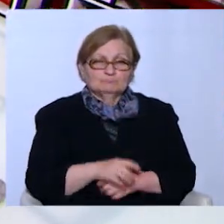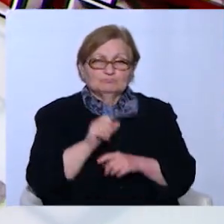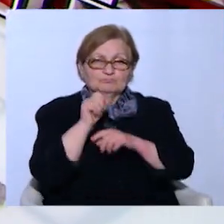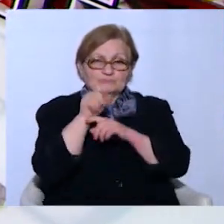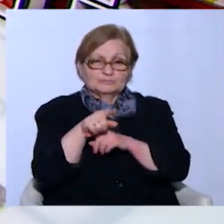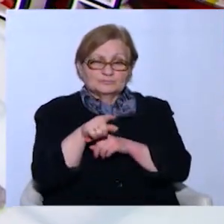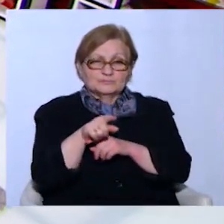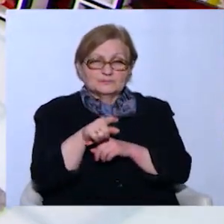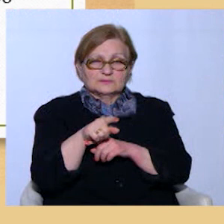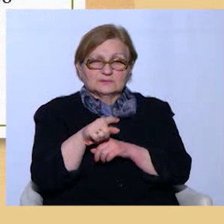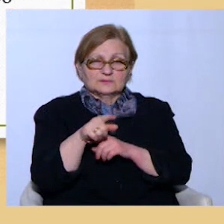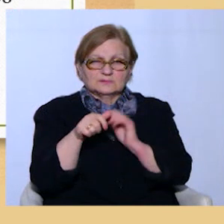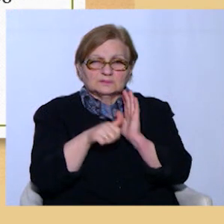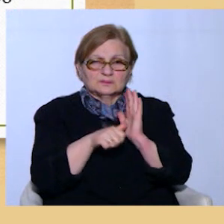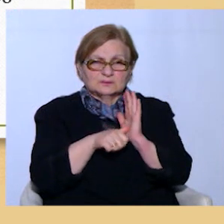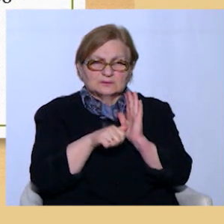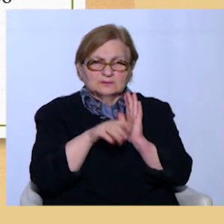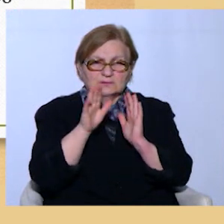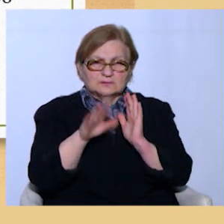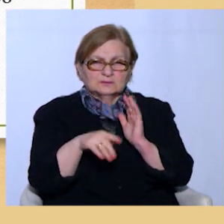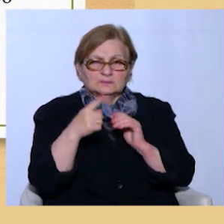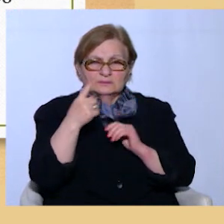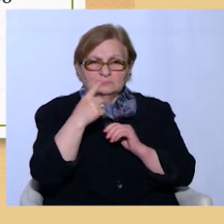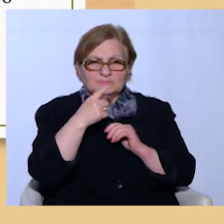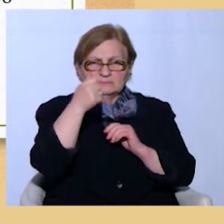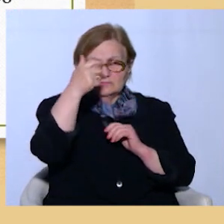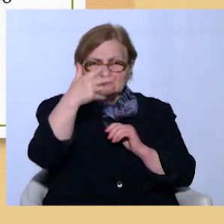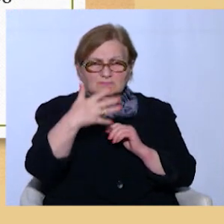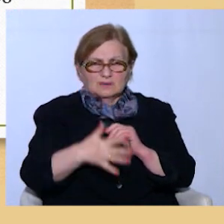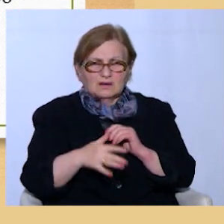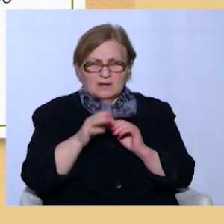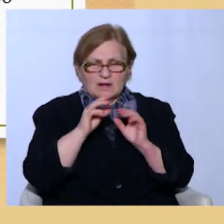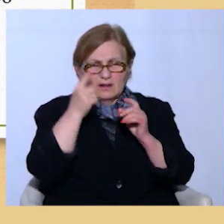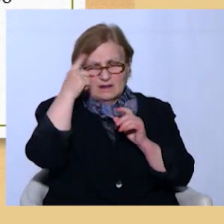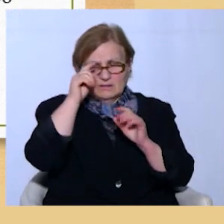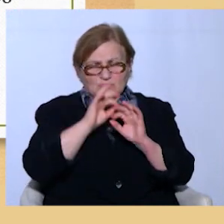დავალება ამჯერად არის 6 ცალი. პირველი 5 არის ისეთი, რომ